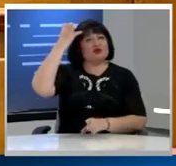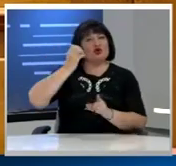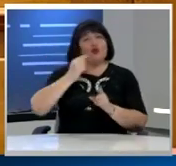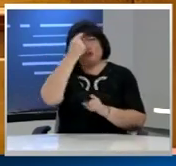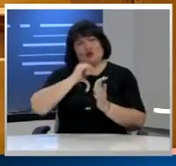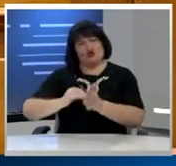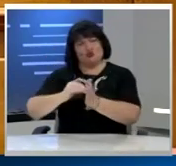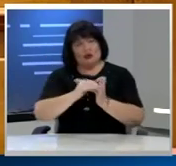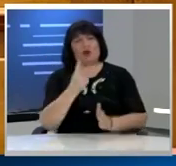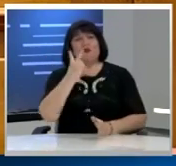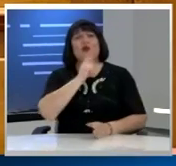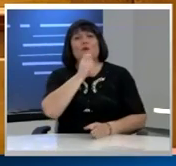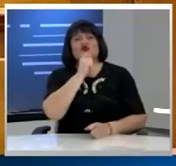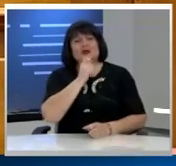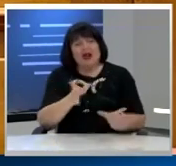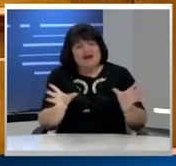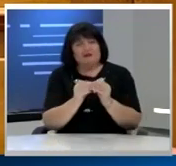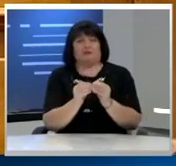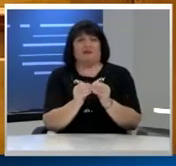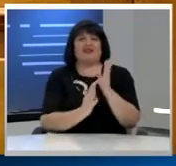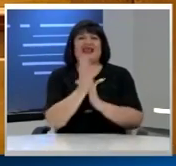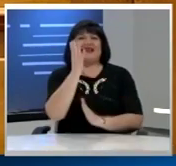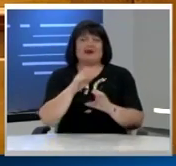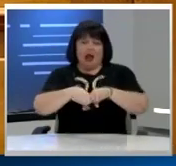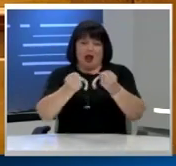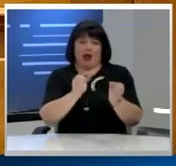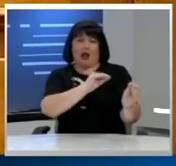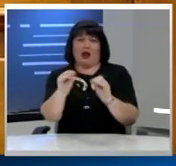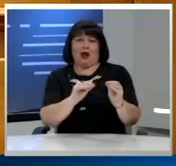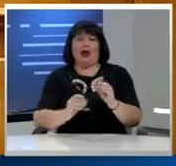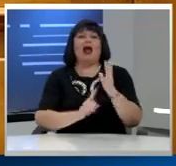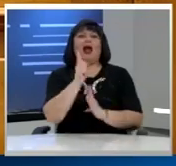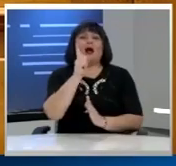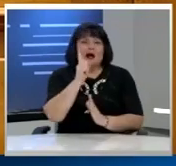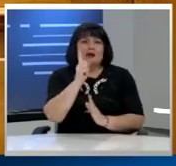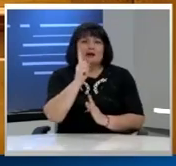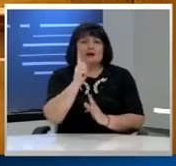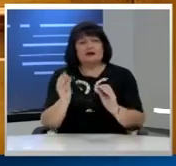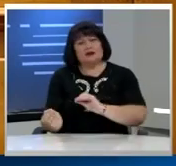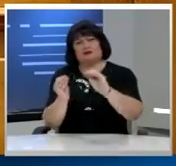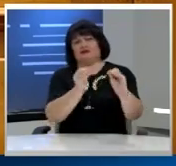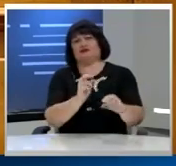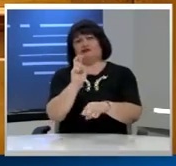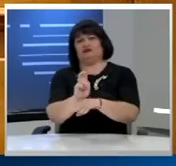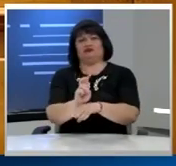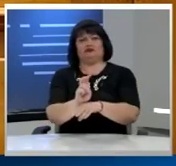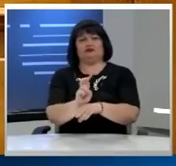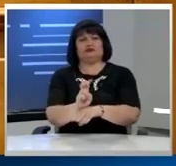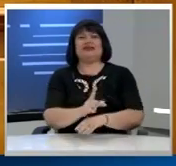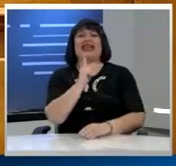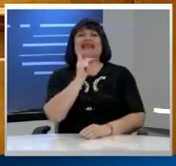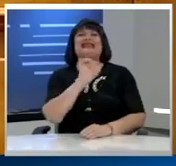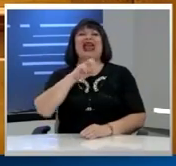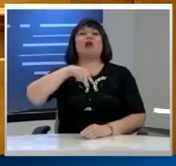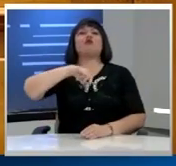προσωπικό, 2 δημοσιογράφοι, 14 αποσπασμένοι και 11 με διάθεση στον Υπουργό Υγείας. Από πού? Από το Κελπνό